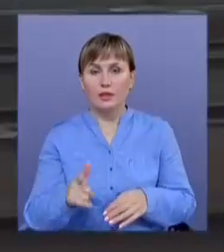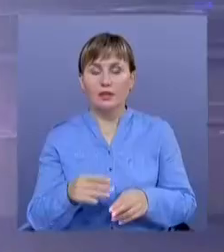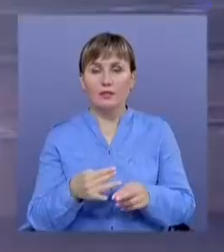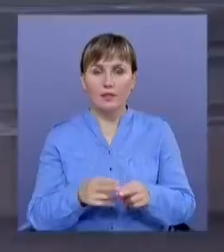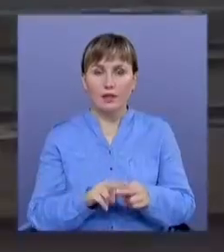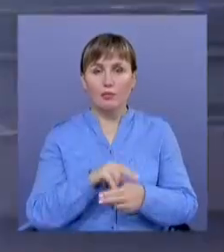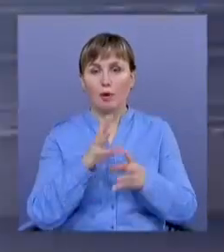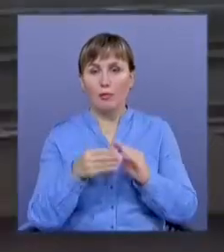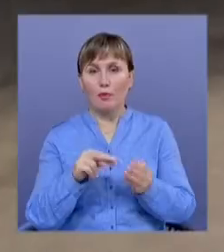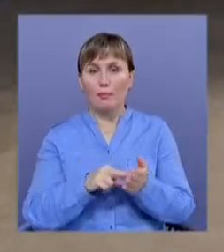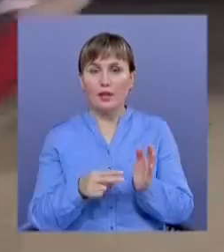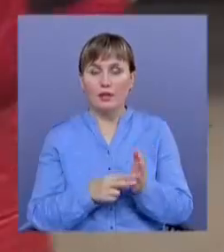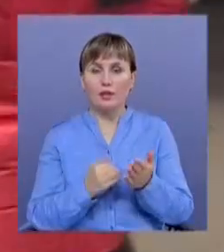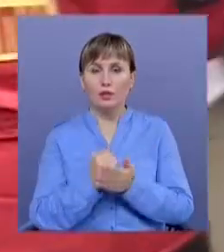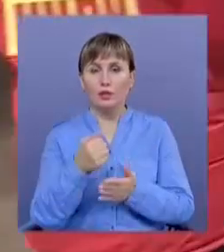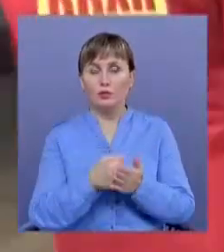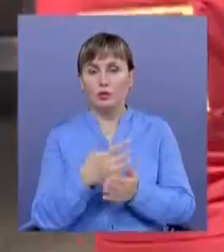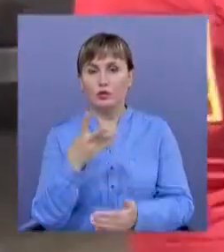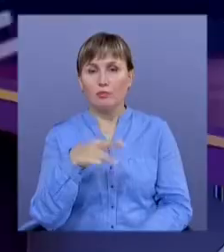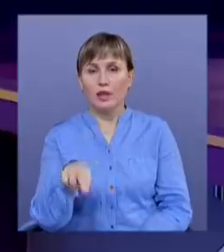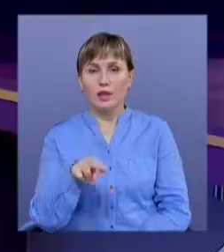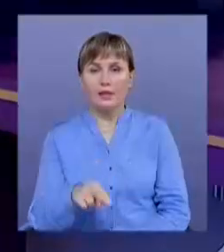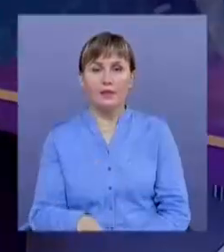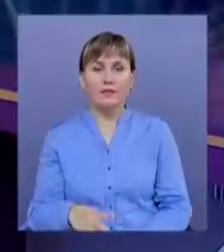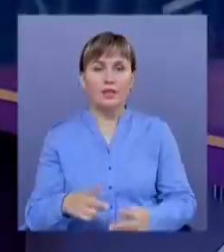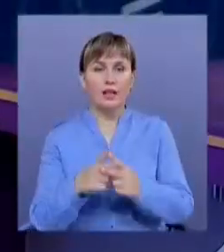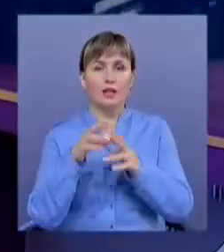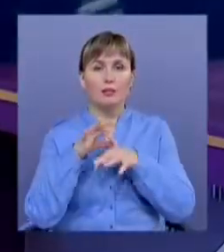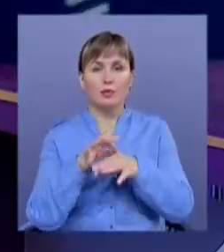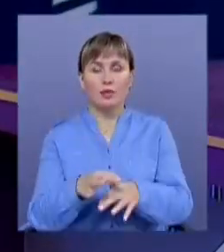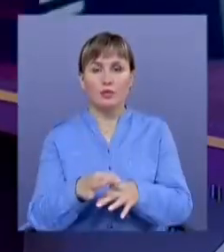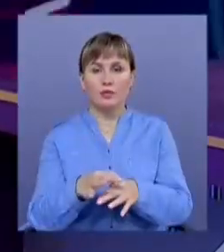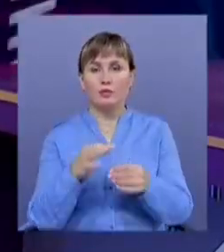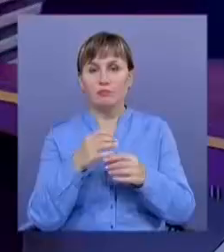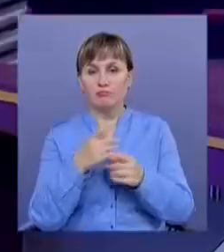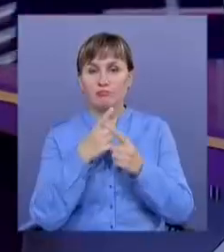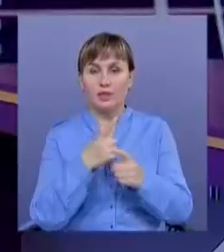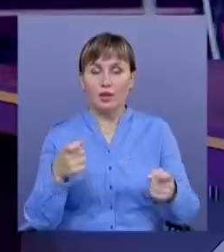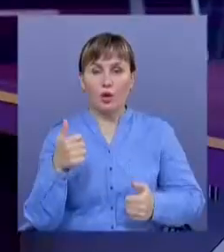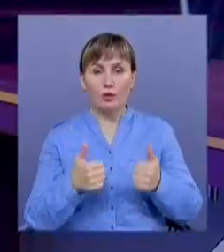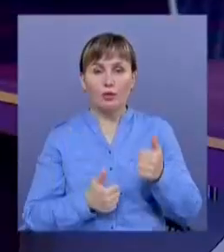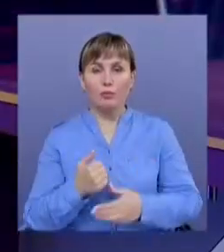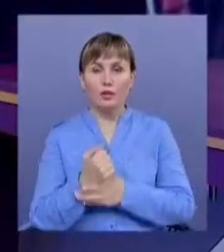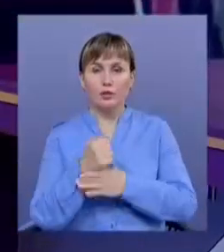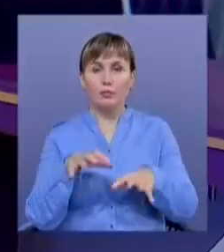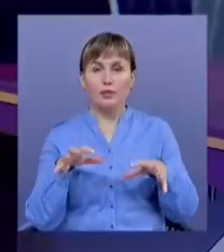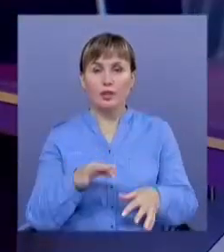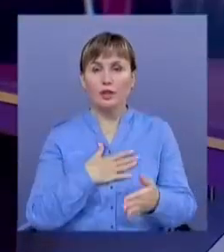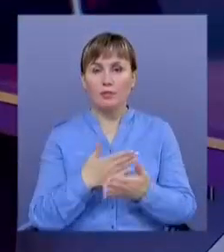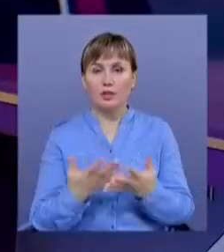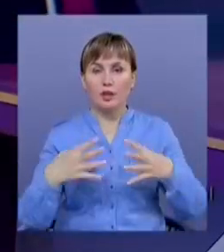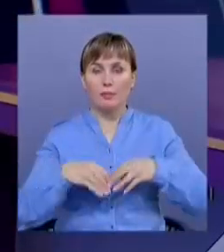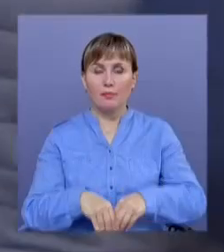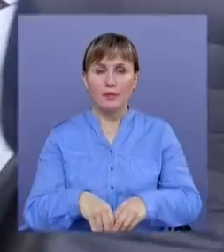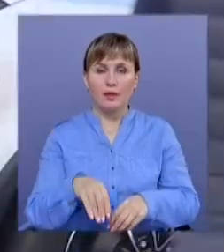этом объемы планируется повысить до 4 миллиардов. В столице прошел флешмоб в поддержку кандидата в президенты от общественного